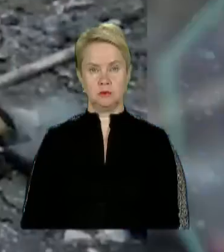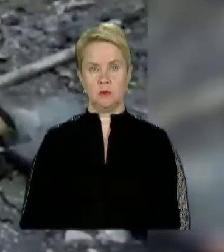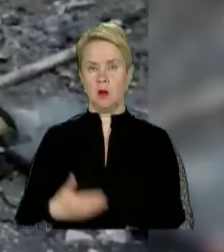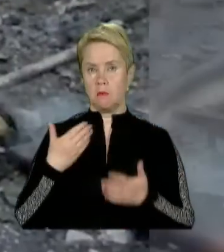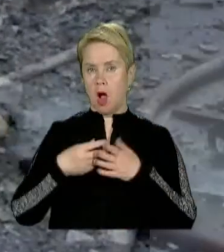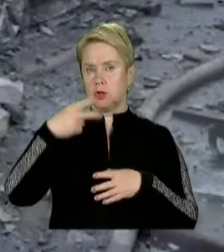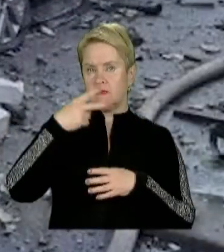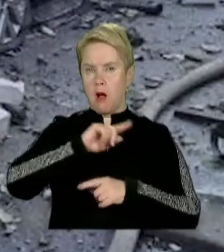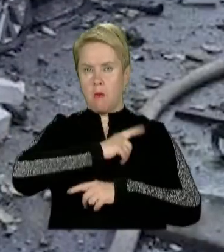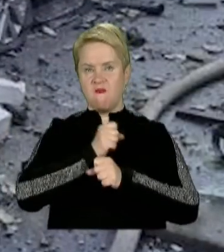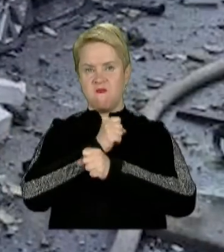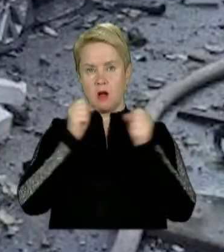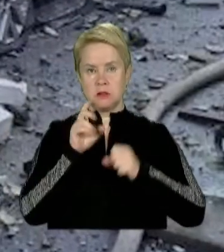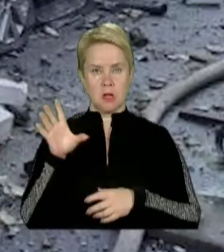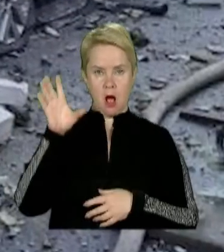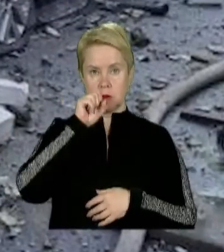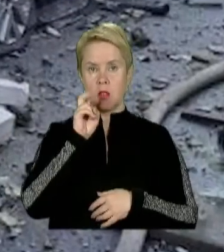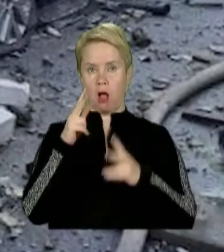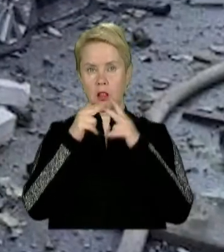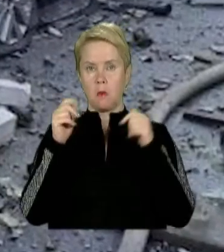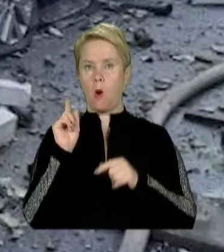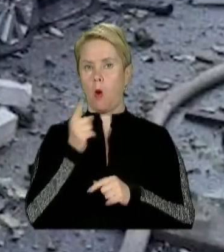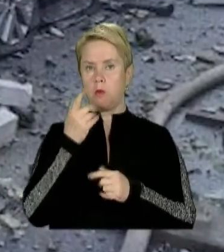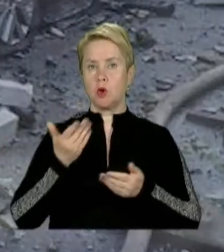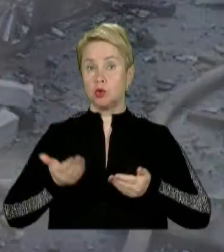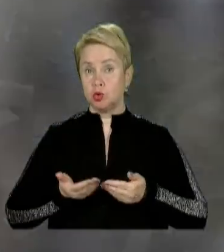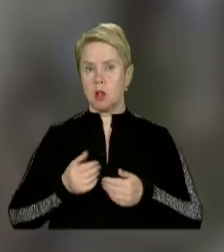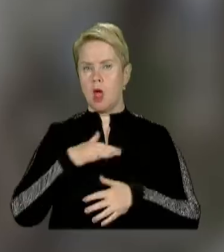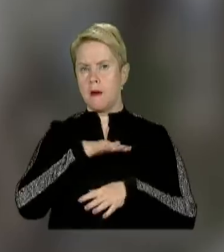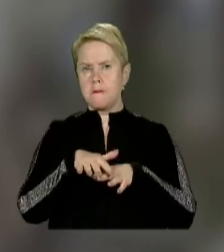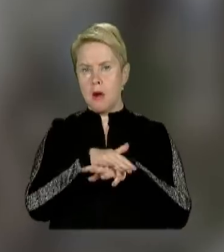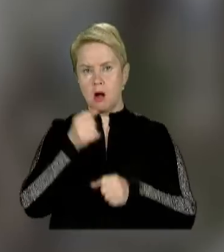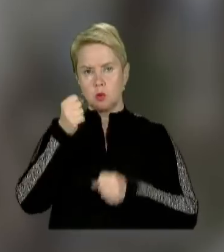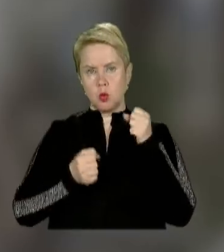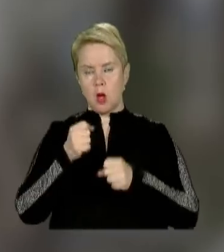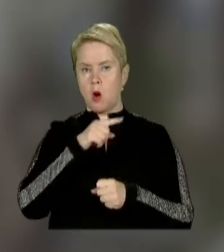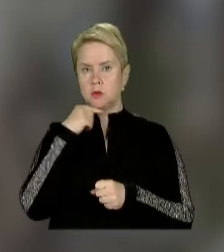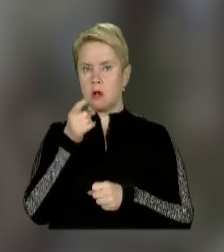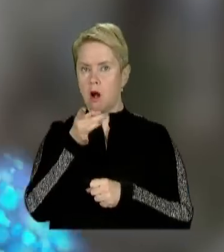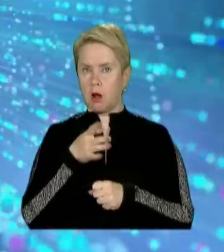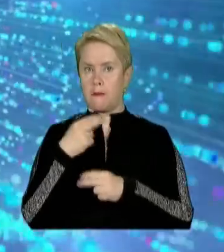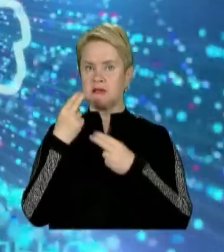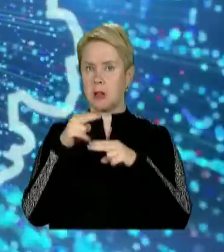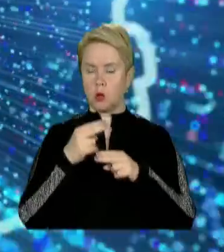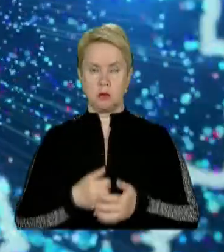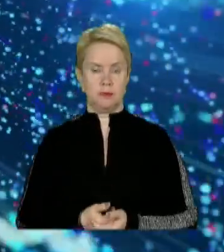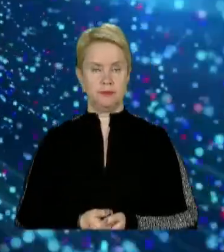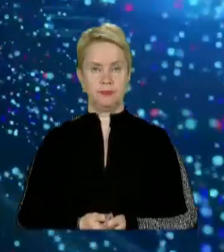Майже 20 потужних вибухів за ніч. Як Дніпро та область пережили наймасовіший удар російських ракет та